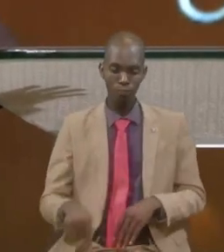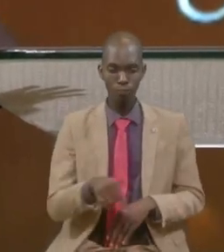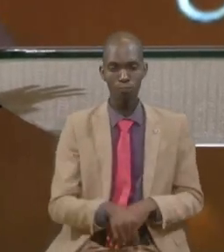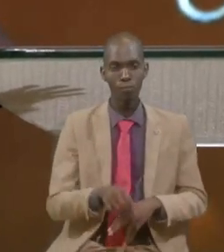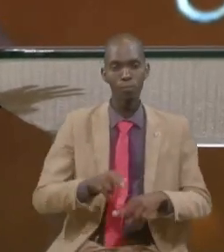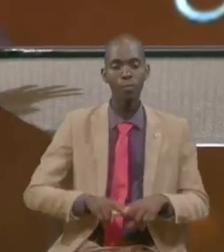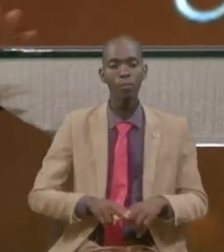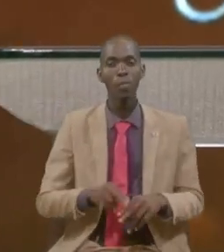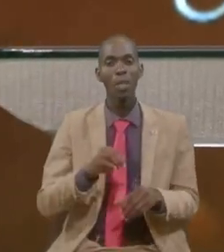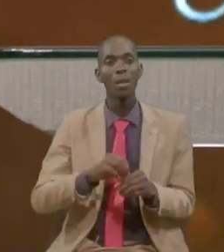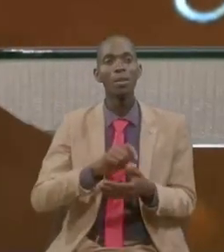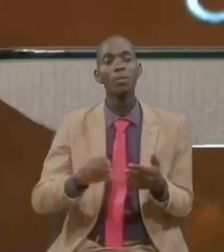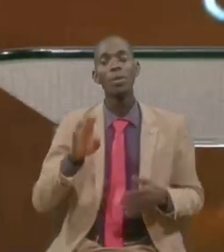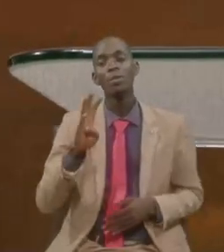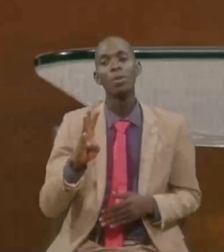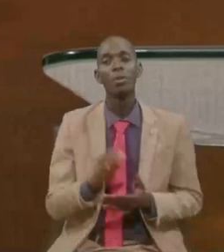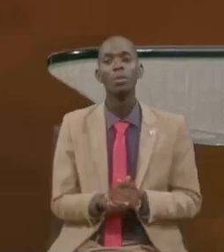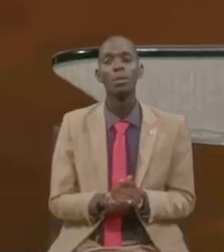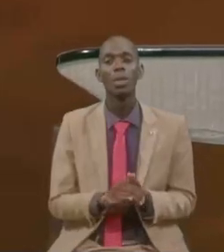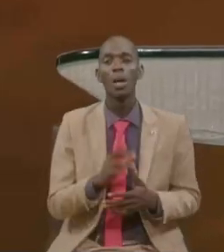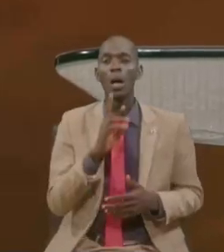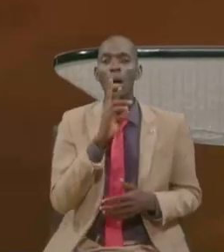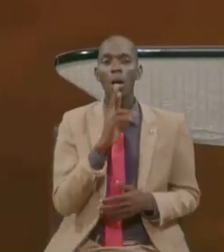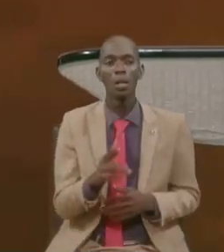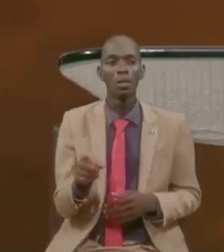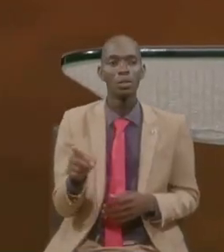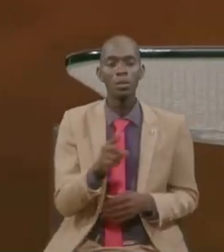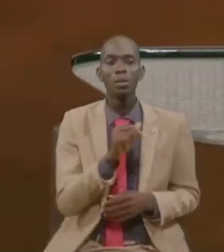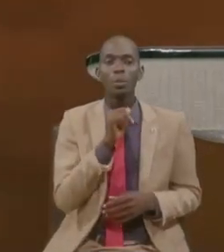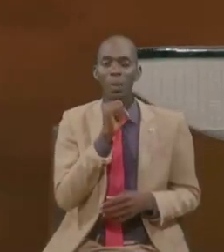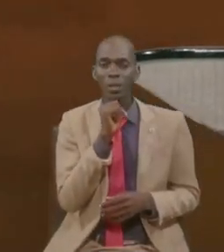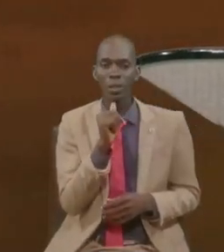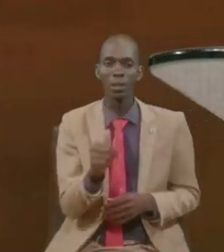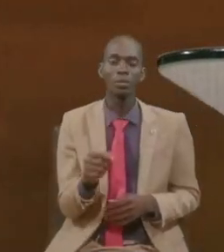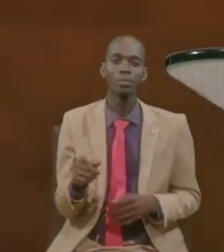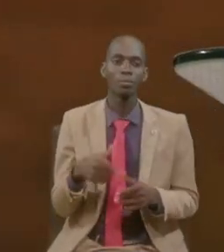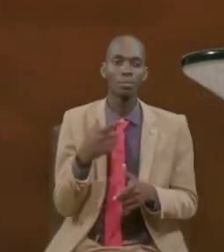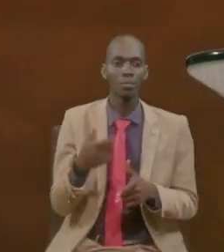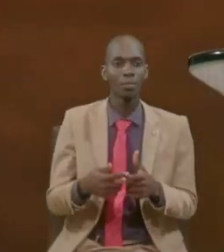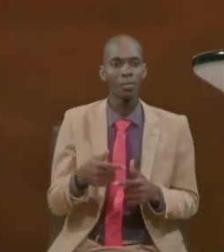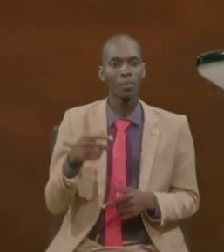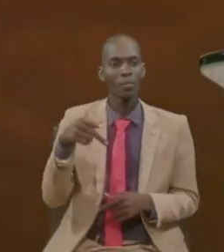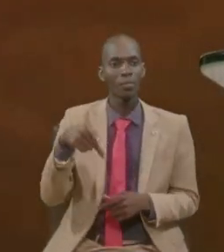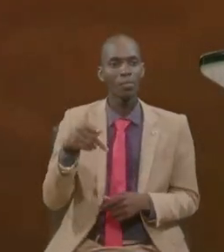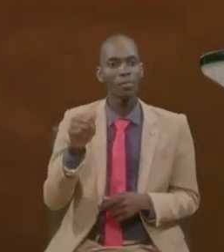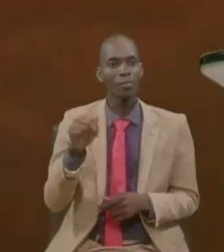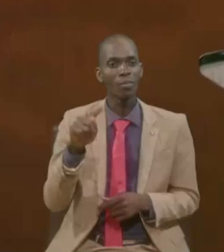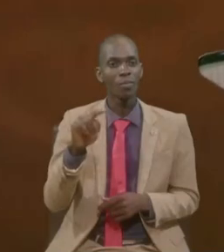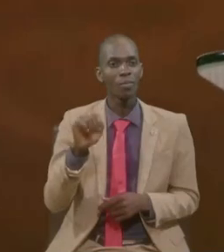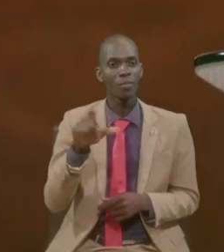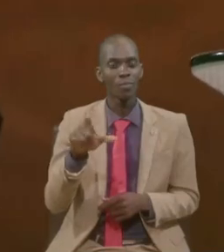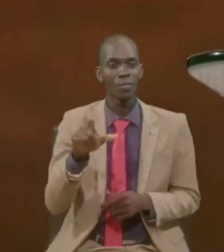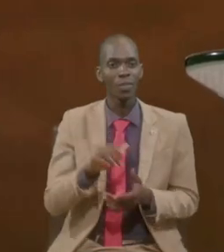ou bien assieds-toi au-dessous de mon marchepied. 4. Ne faites-vous pas